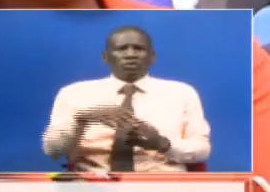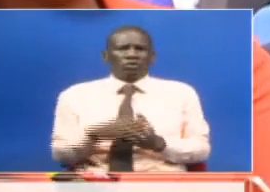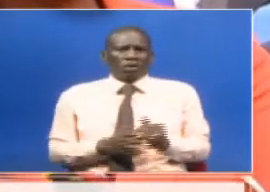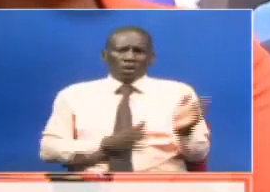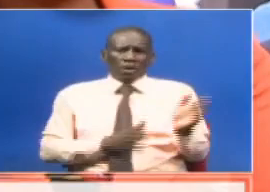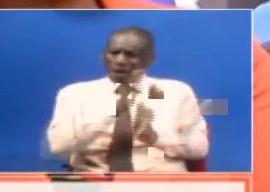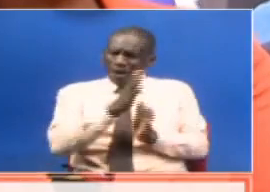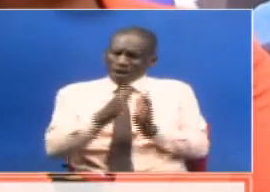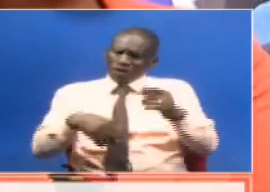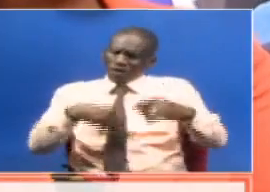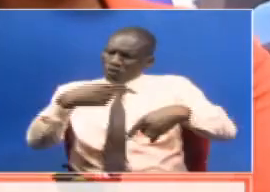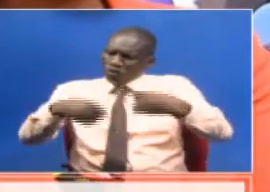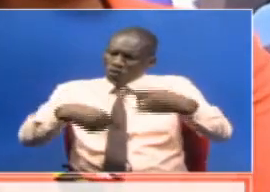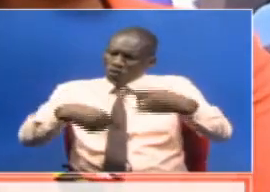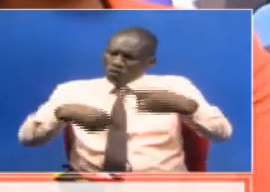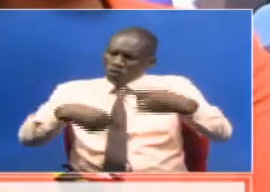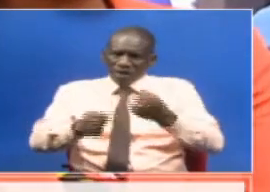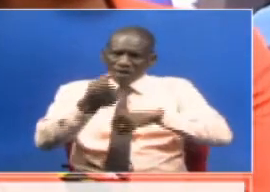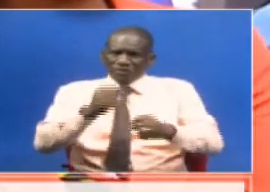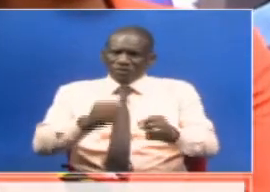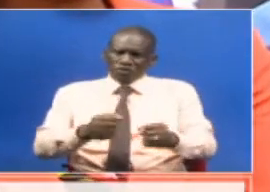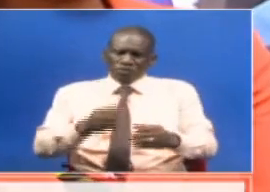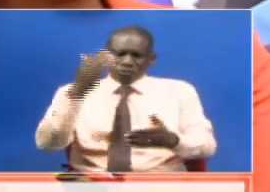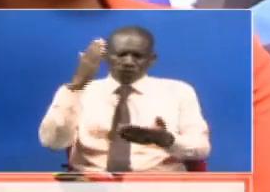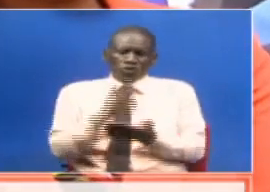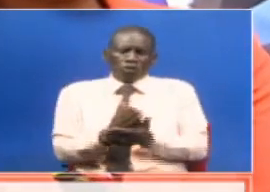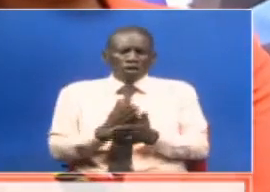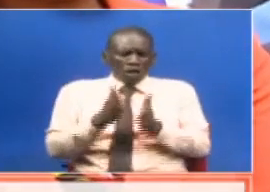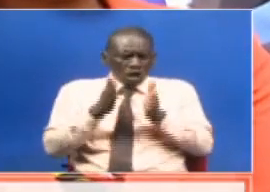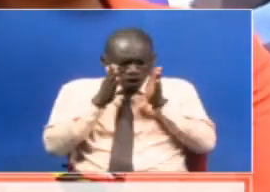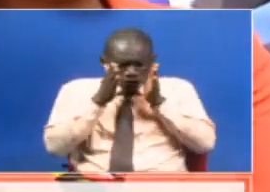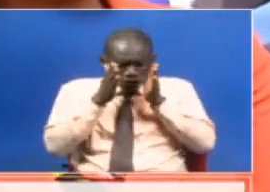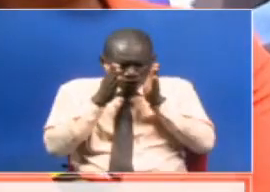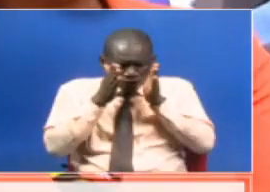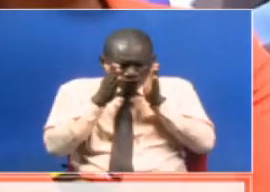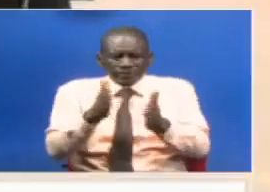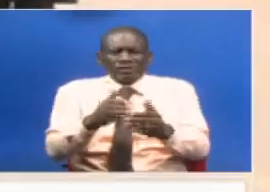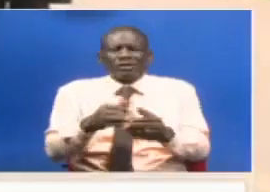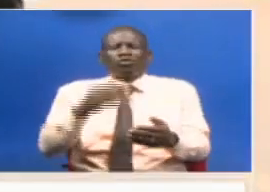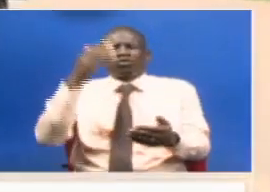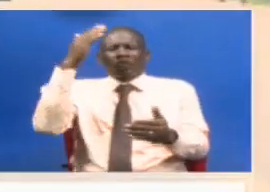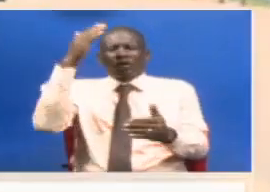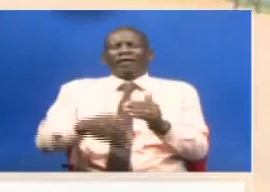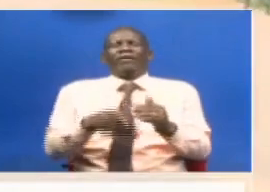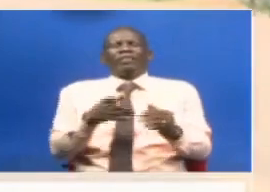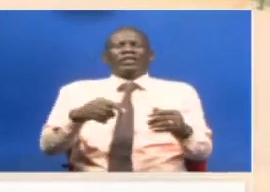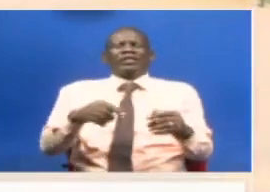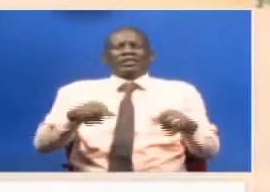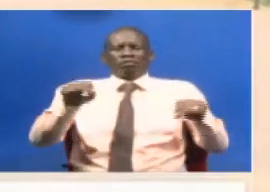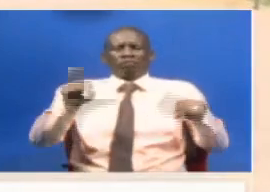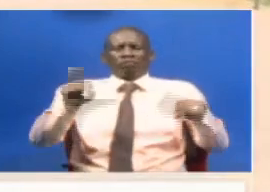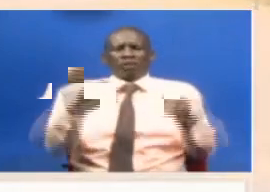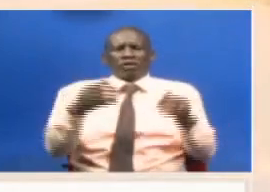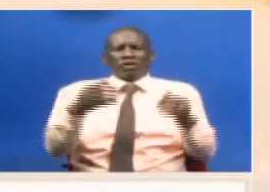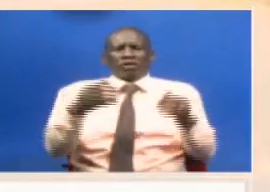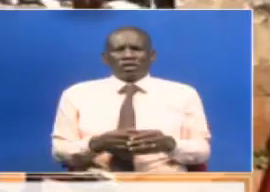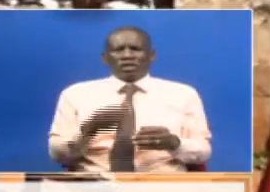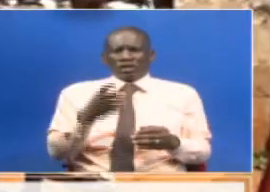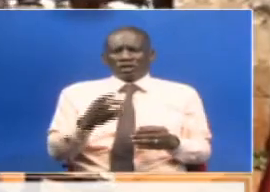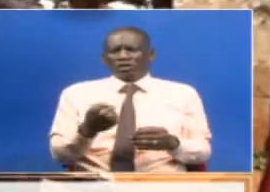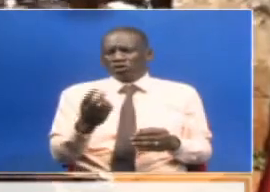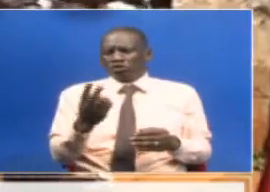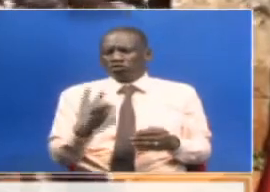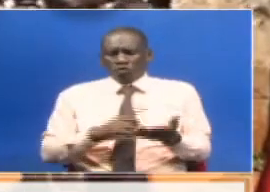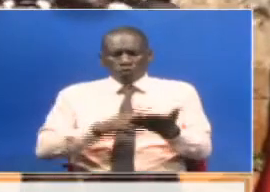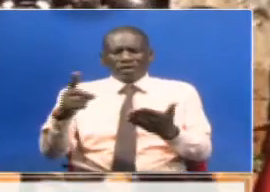ongoing and focus on stopping these killings. Tukio hilo limetokea wiki mbili tu baada ya shambulio jingine ambapo